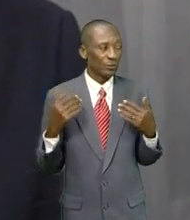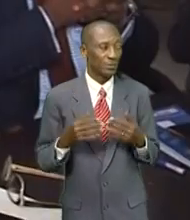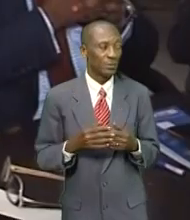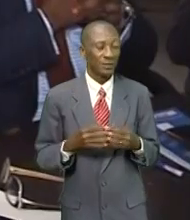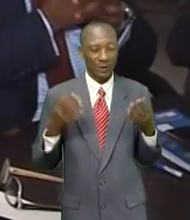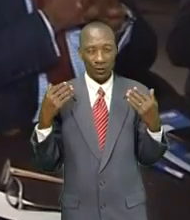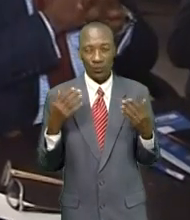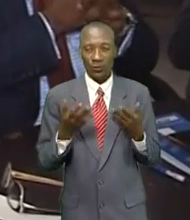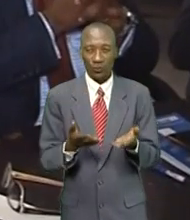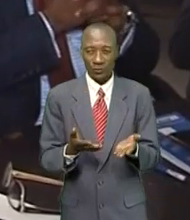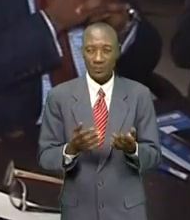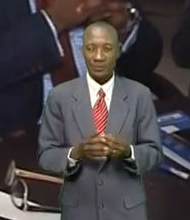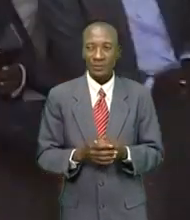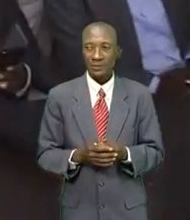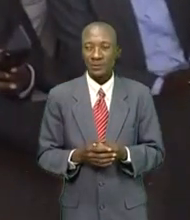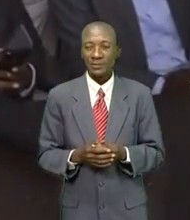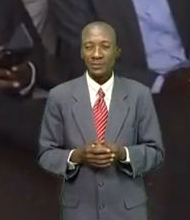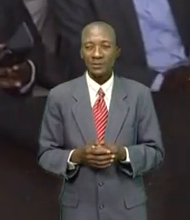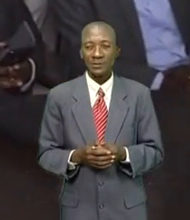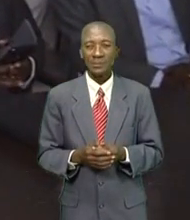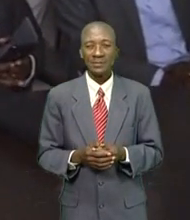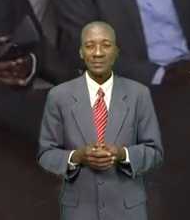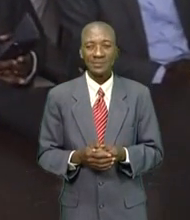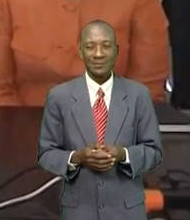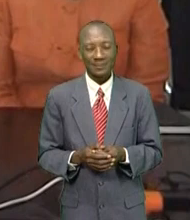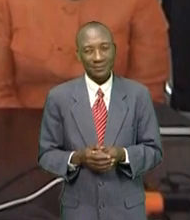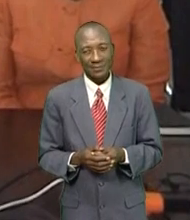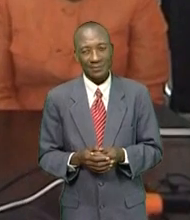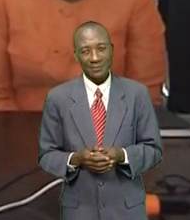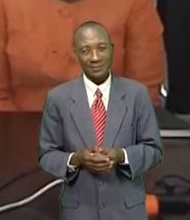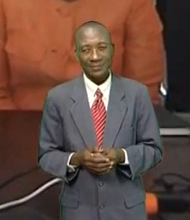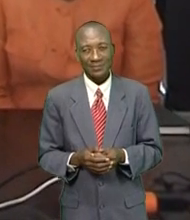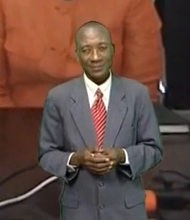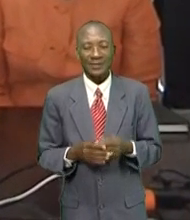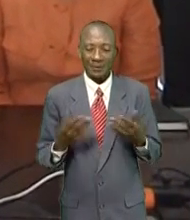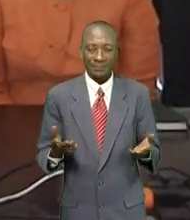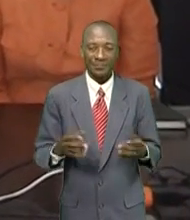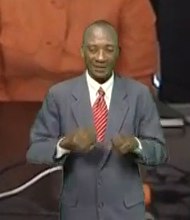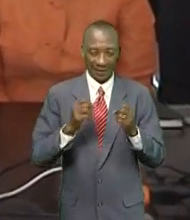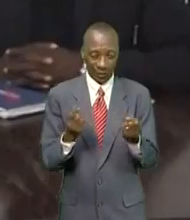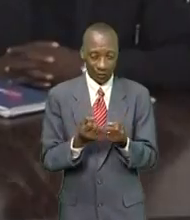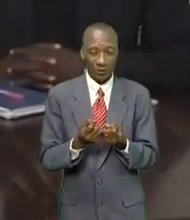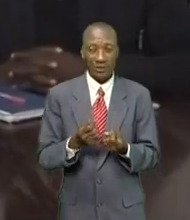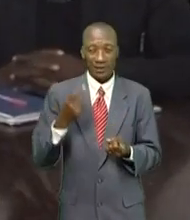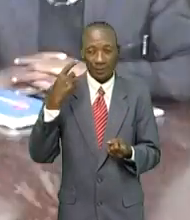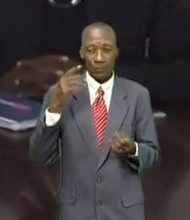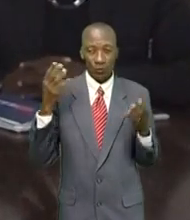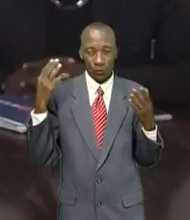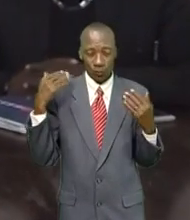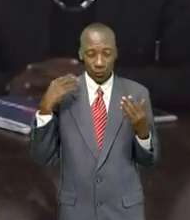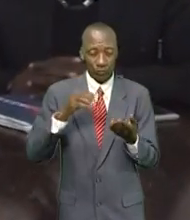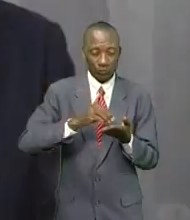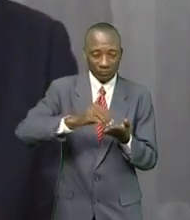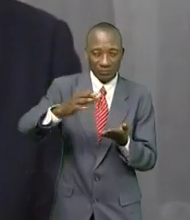SA et des transferts des technologies de gestion. Sur base du dit accord, la Régie des distributions d'eau entre désormais de plein